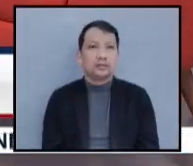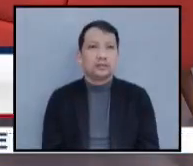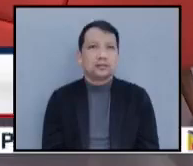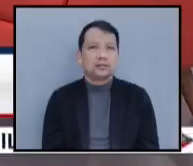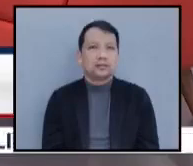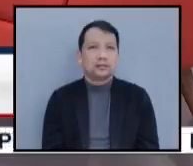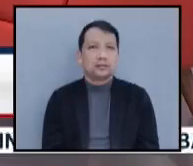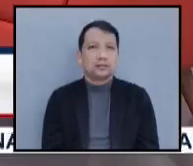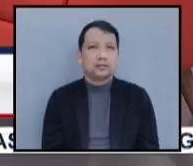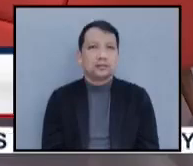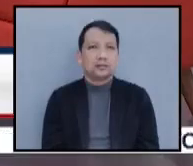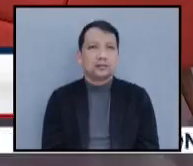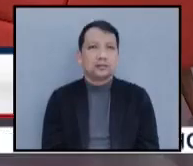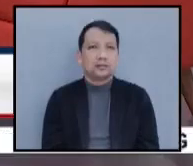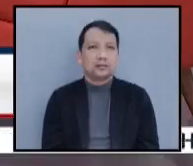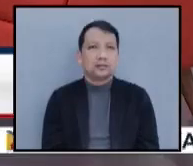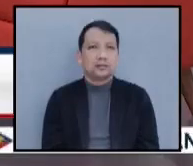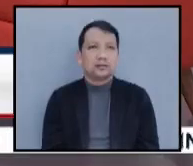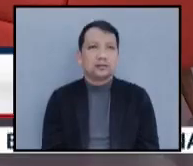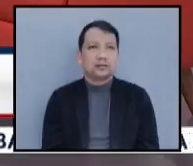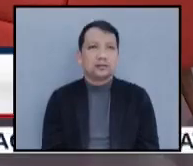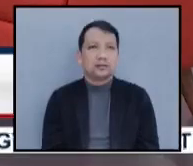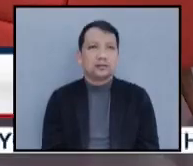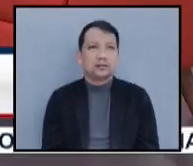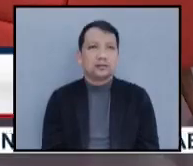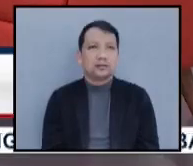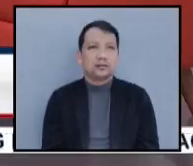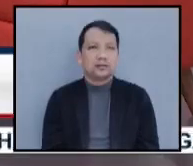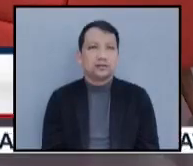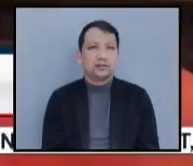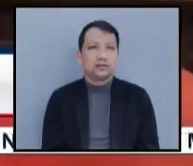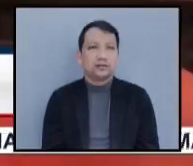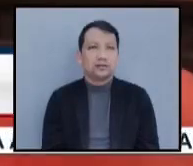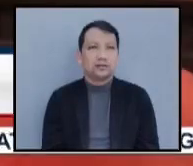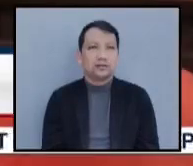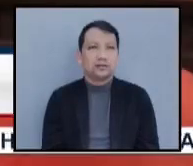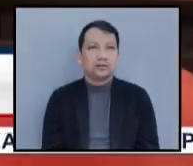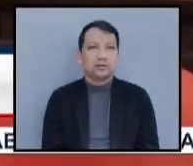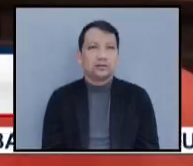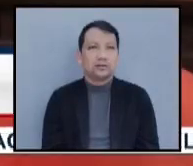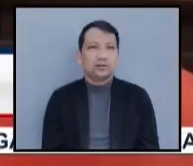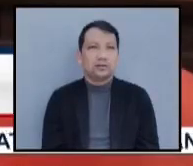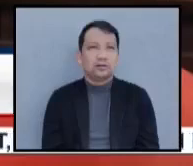NA. Oh, sige. 365 times 14.